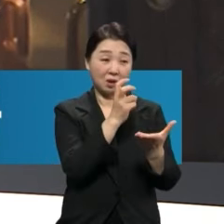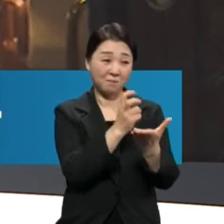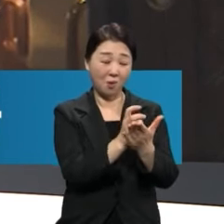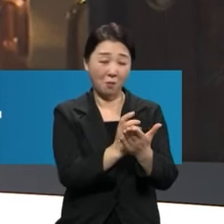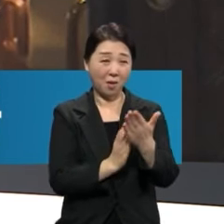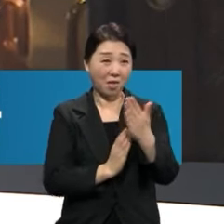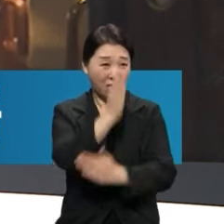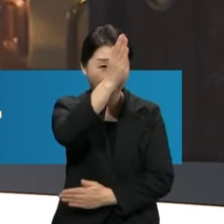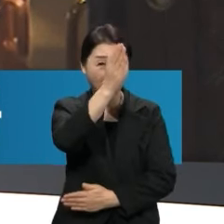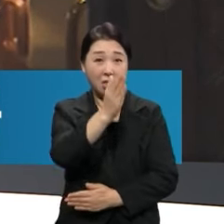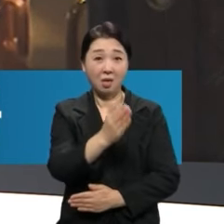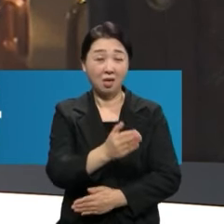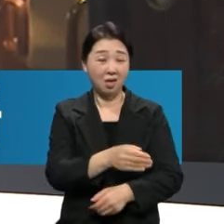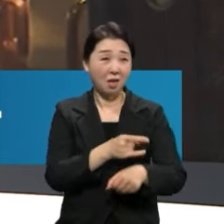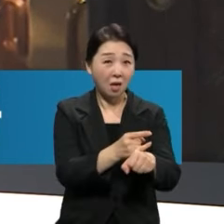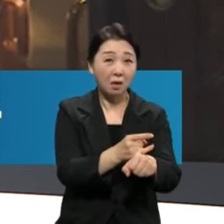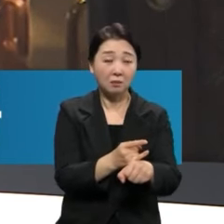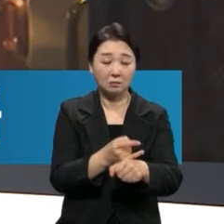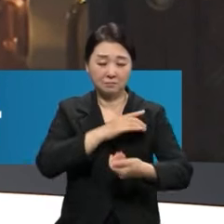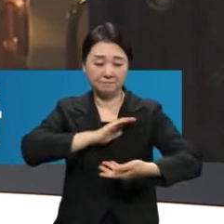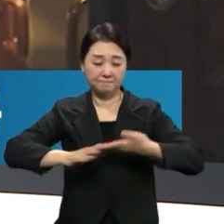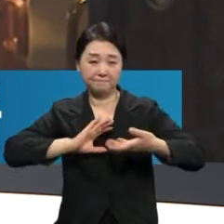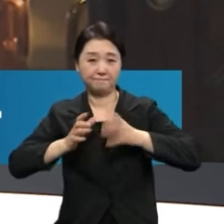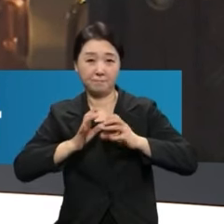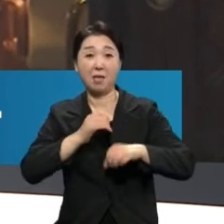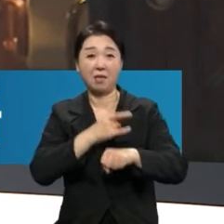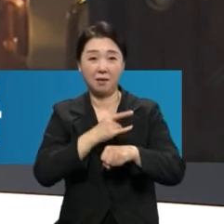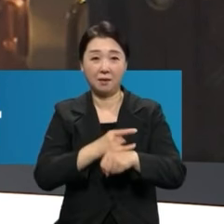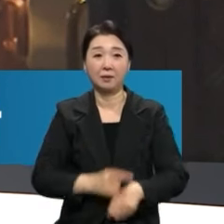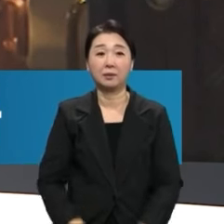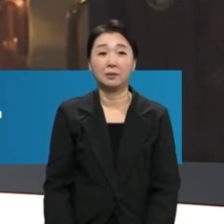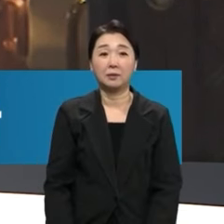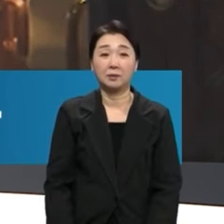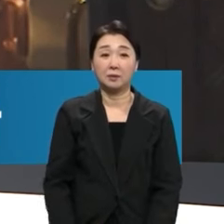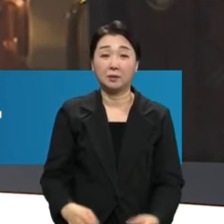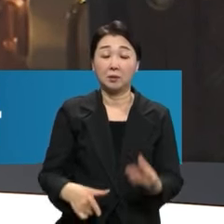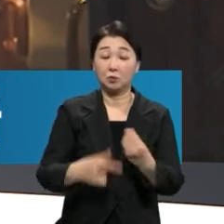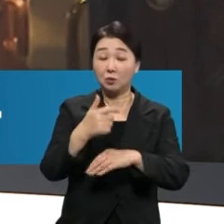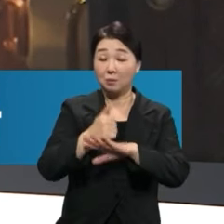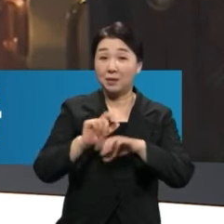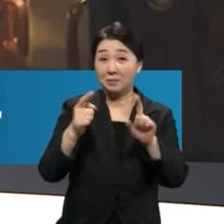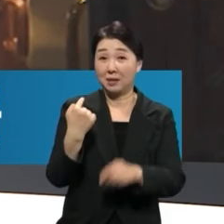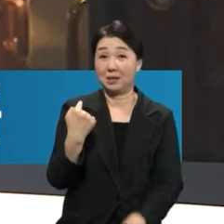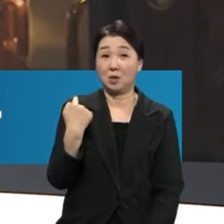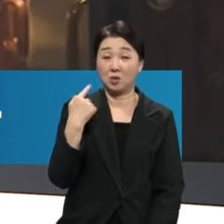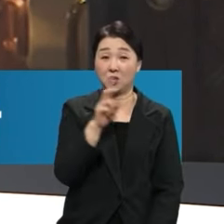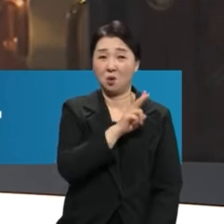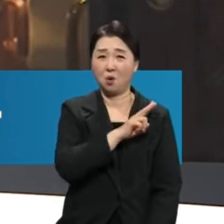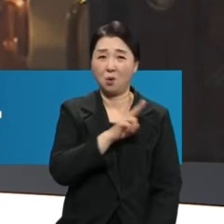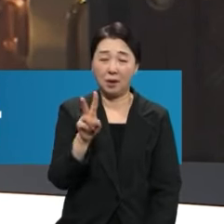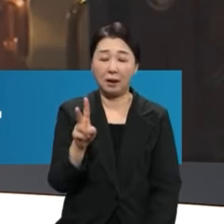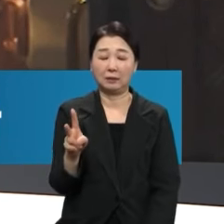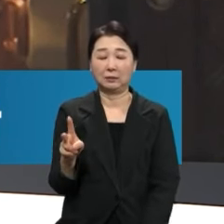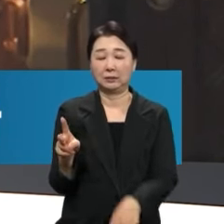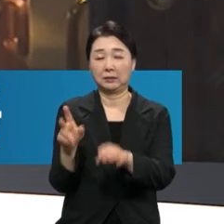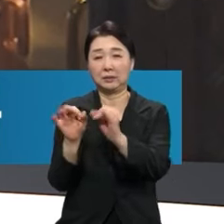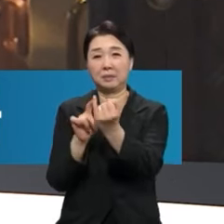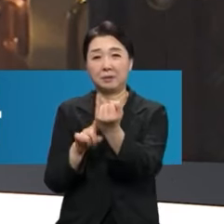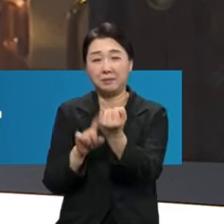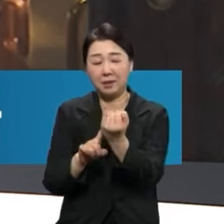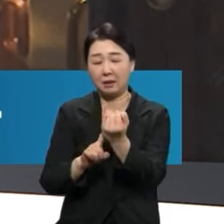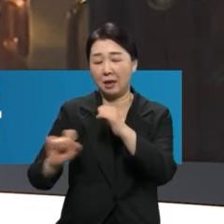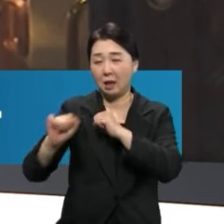법안을 강행 처리하면 필리버스터로 맞선다는 방침입니다. 연휴 마지막 날인 어제까지도 여야는 김 여사의 행보를 두고